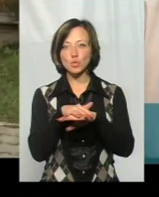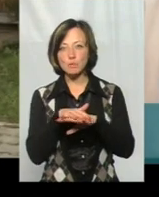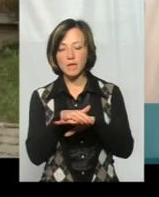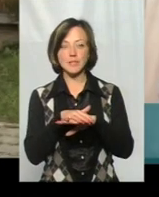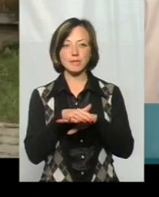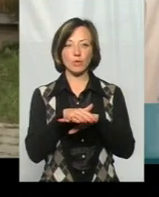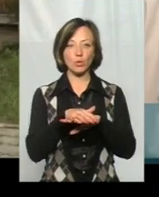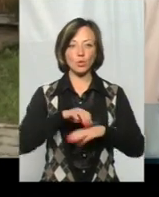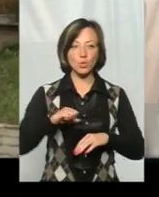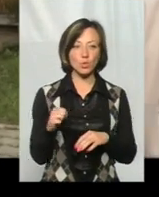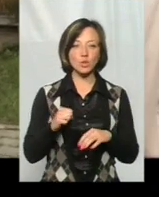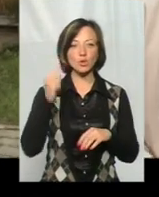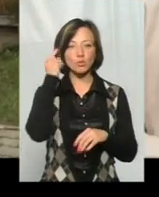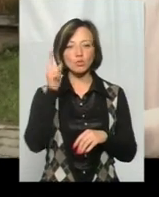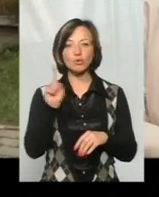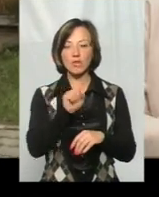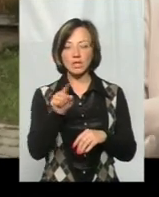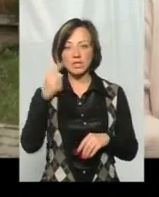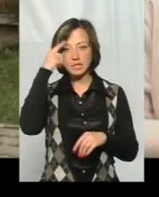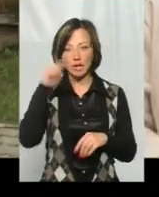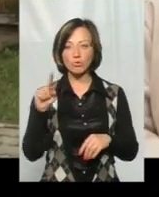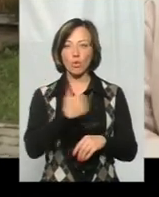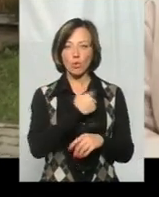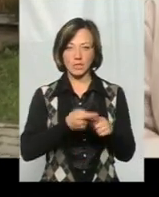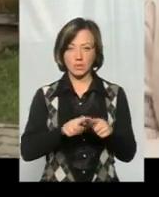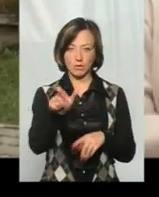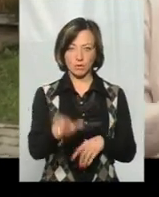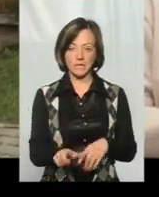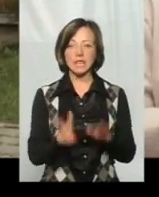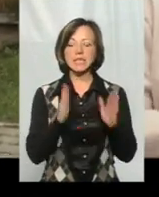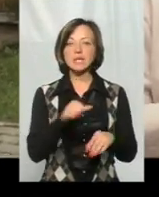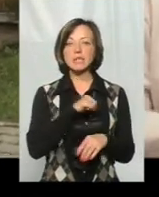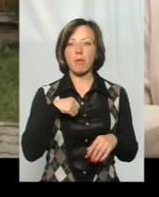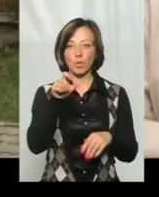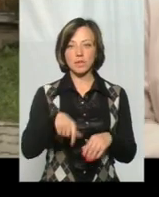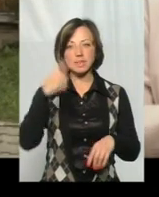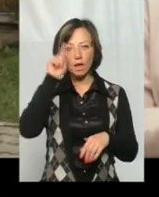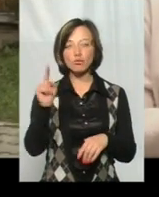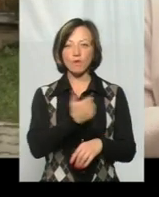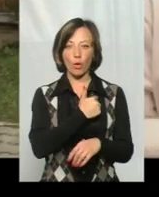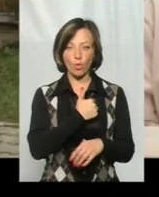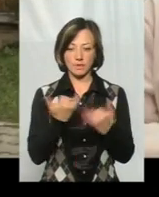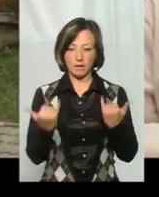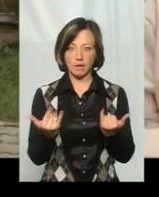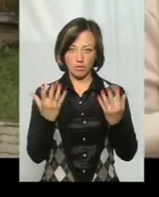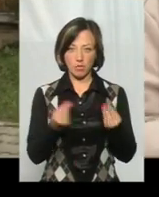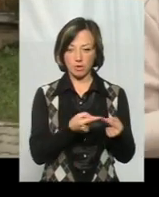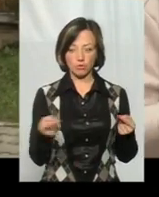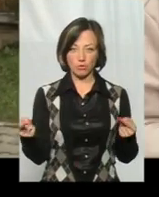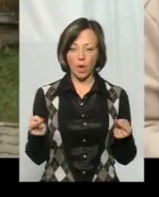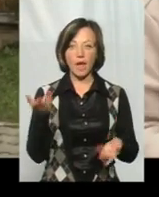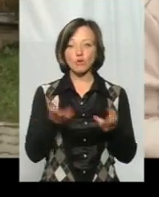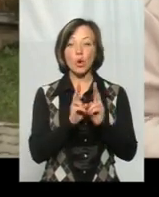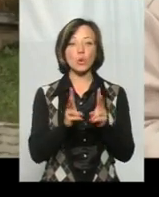суспільство, друзі думають, що вони знають, що хоче ця людина. Тільки сама людина знає, що вона хоче в даний момент часу. І